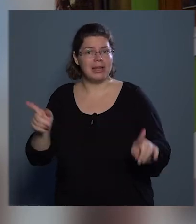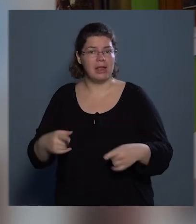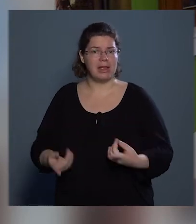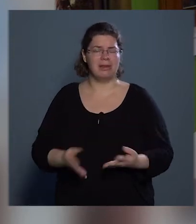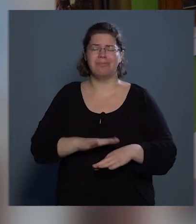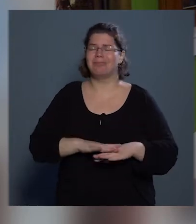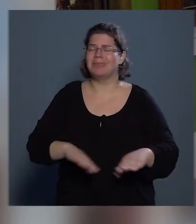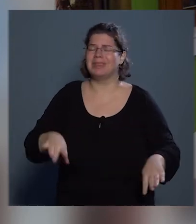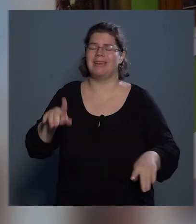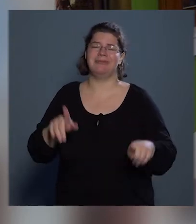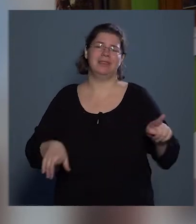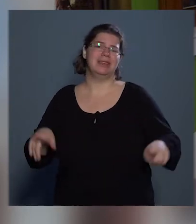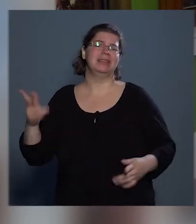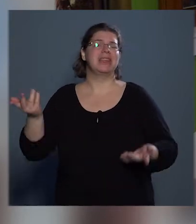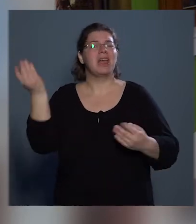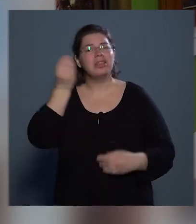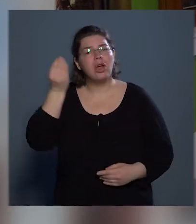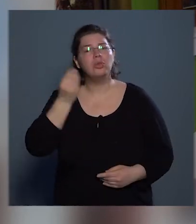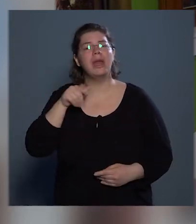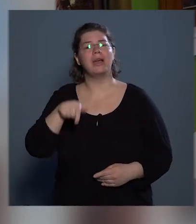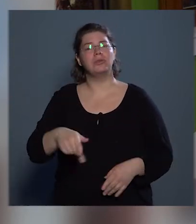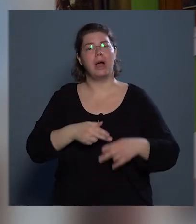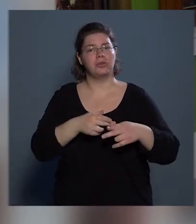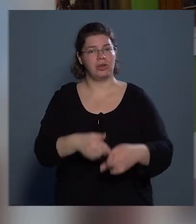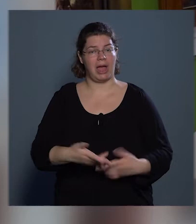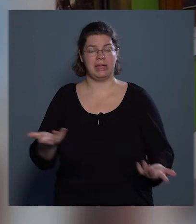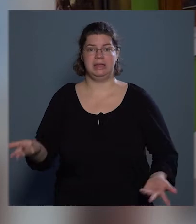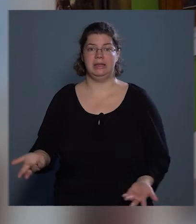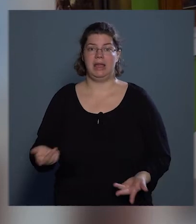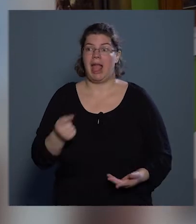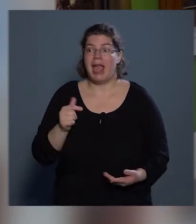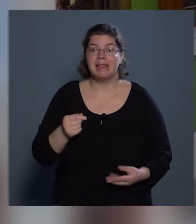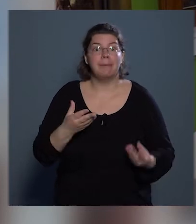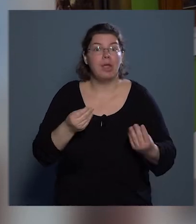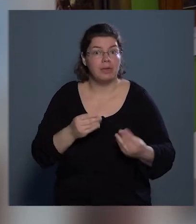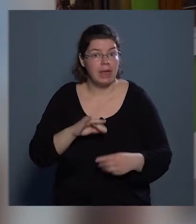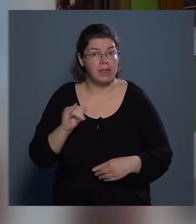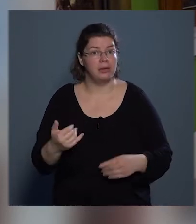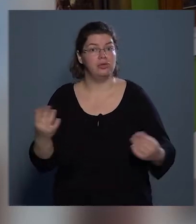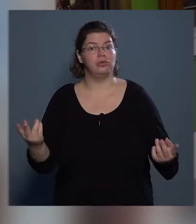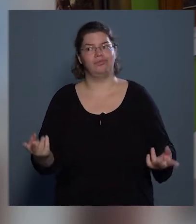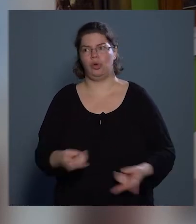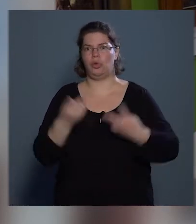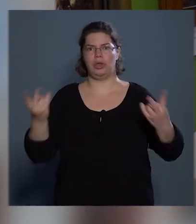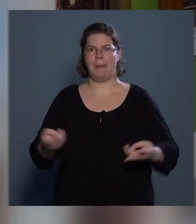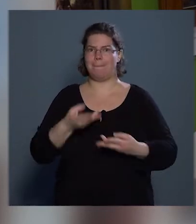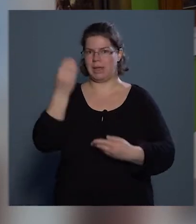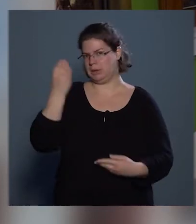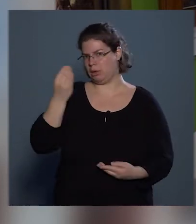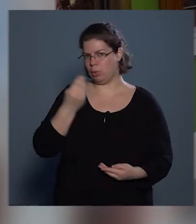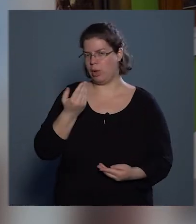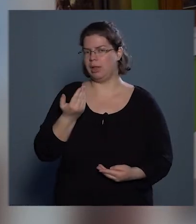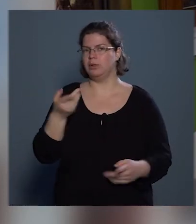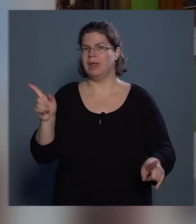Mindenfajta tanulásban segít, tehát az egyéb tantárgyak is sokkal könnyebben tanulhatók